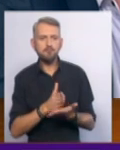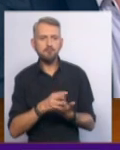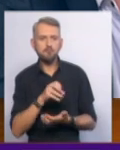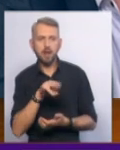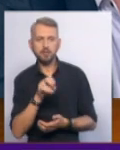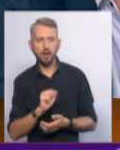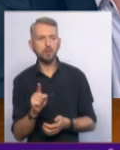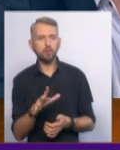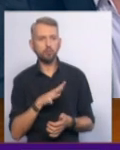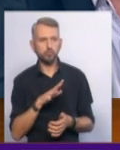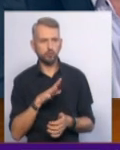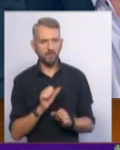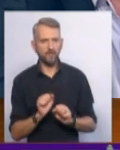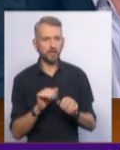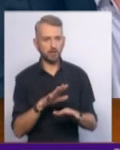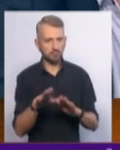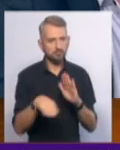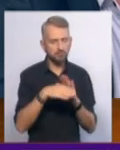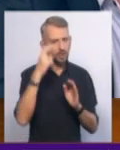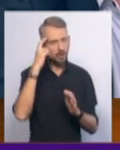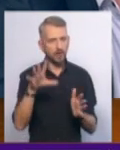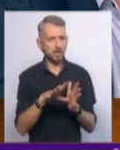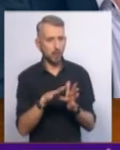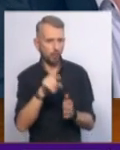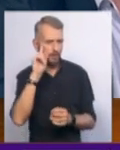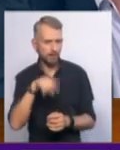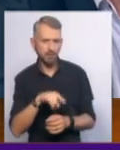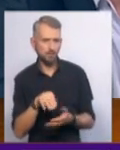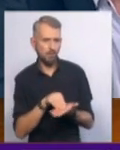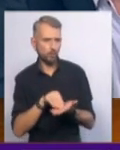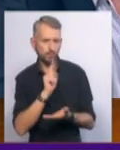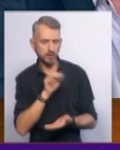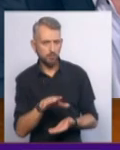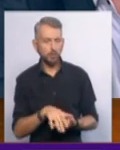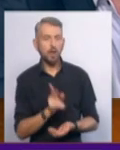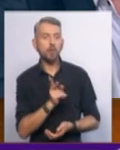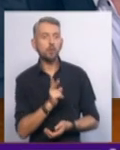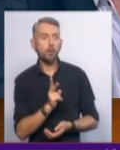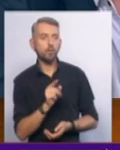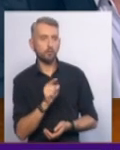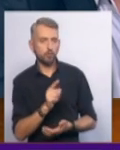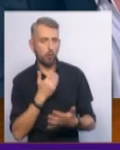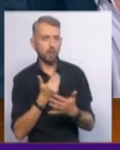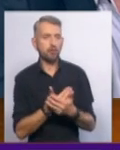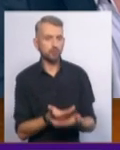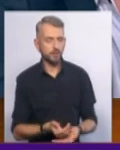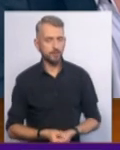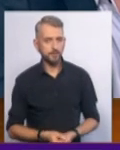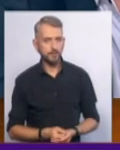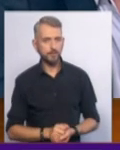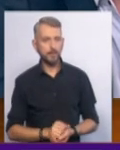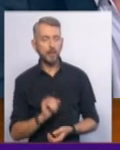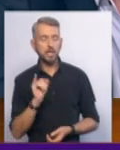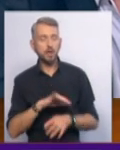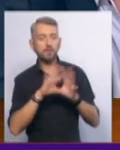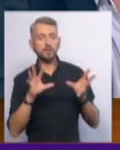віддані в «Київенерго». Ви знаєте, не буду повторюватись, кому воно належить. І